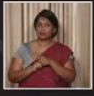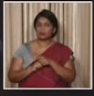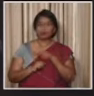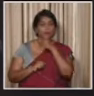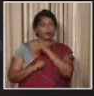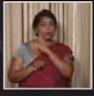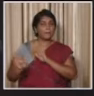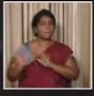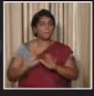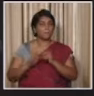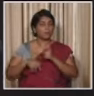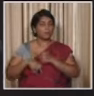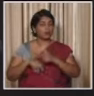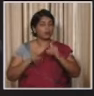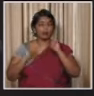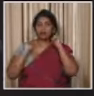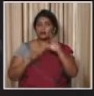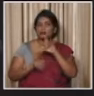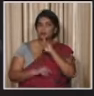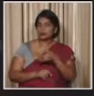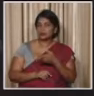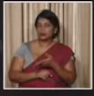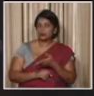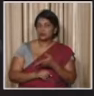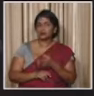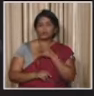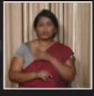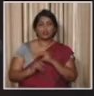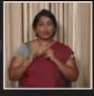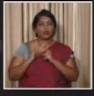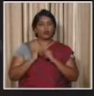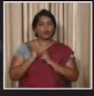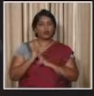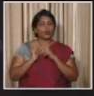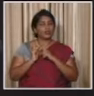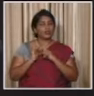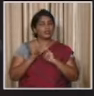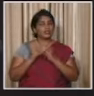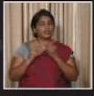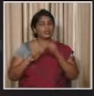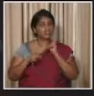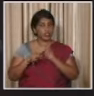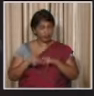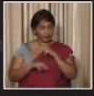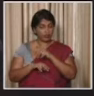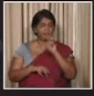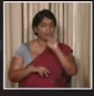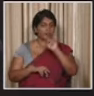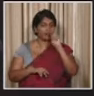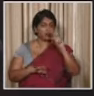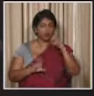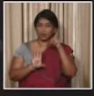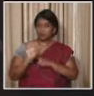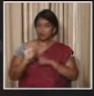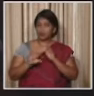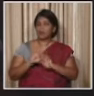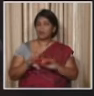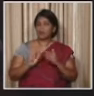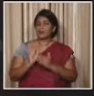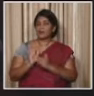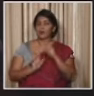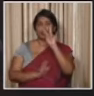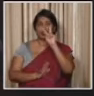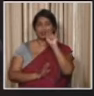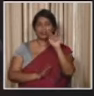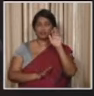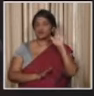etumage palana kaalaya saarthakai kiyala kiyanne? Dan UNICEF warta anu, visai visitune wasara tul, daruan million dekai